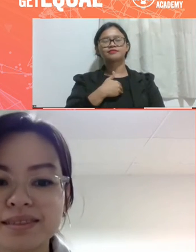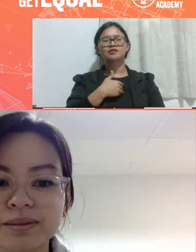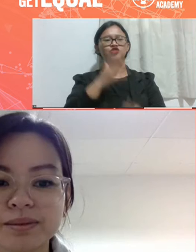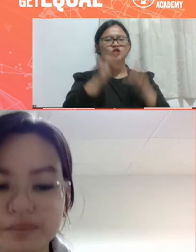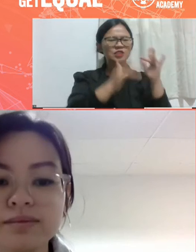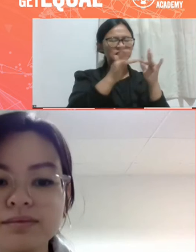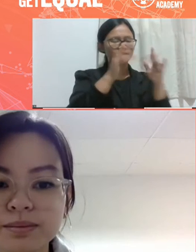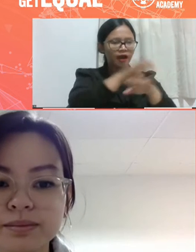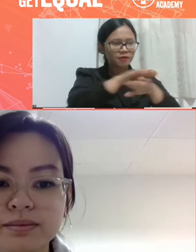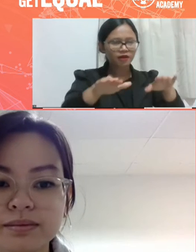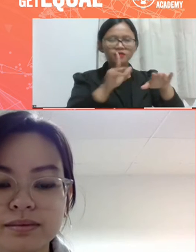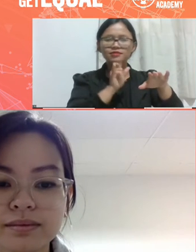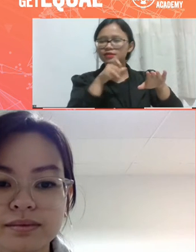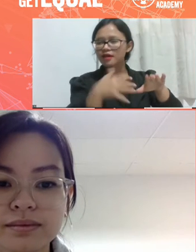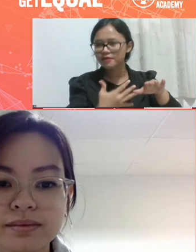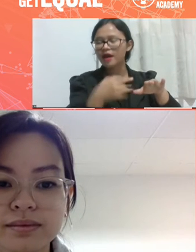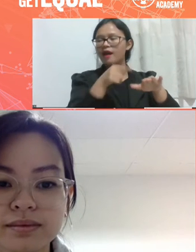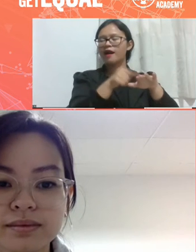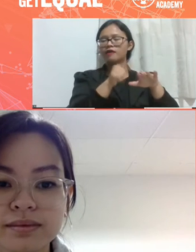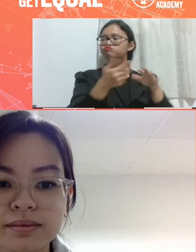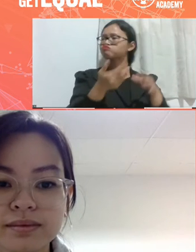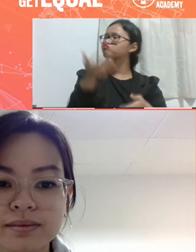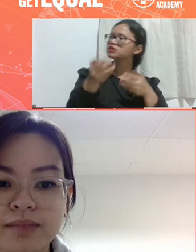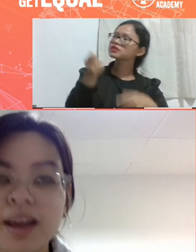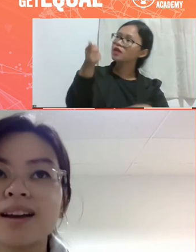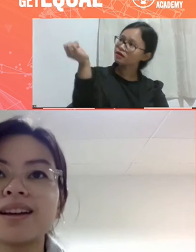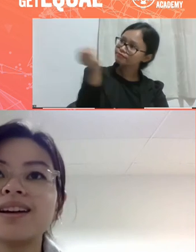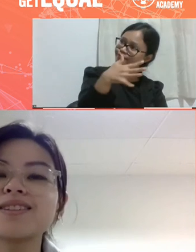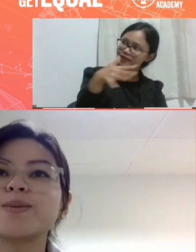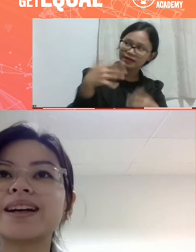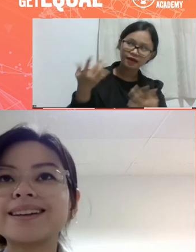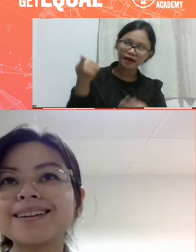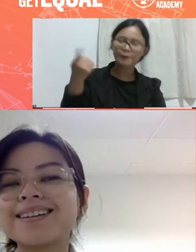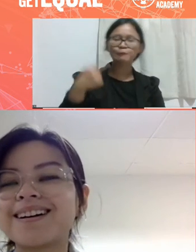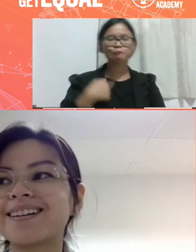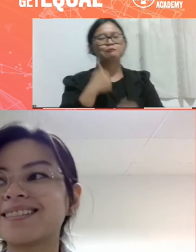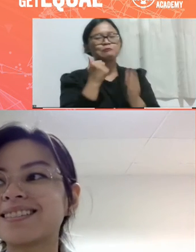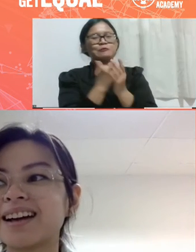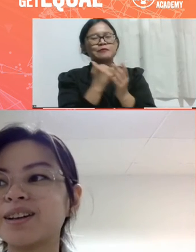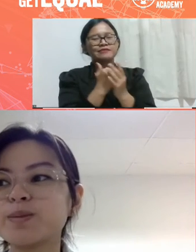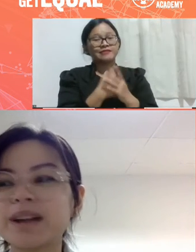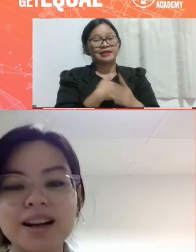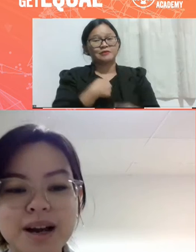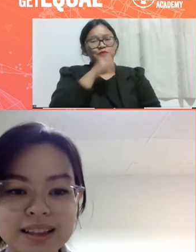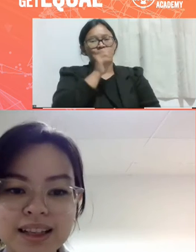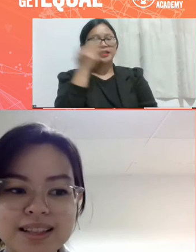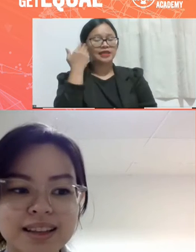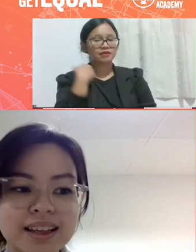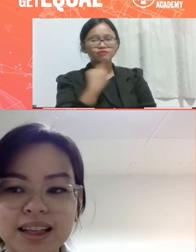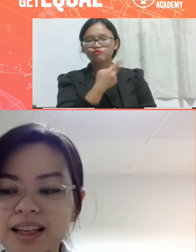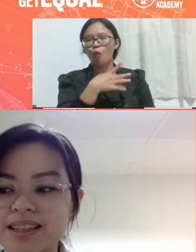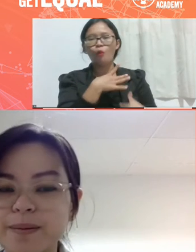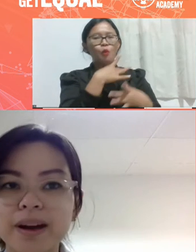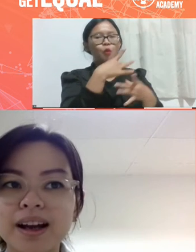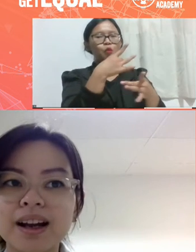tinggi sekali angkanya. Dari Global Peace and Security, mungkin Kak Tika ada tanggapan? Ya, sebenarnya tadi itu menarik banget ya